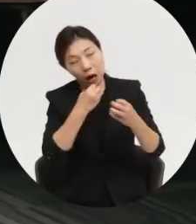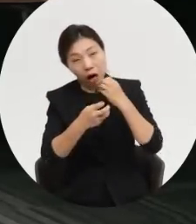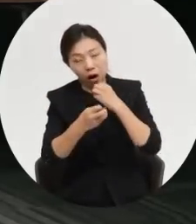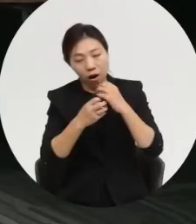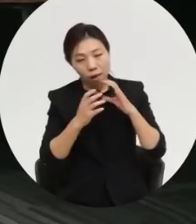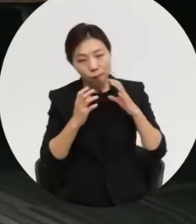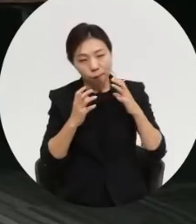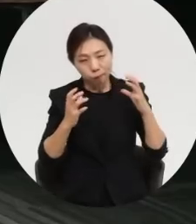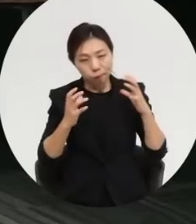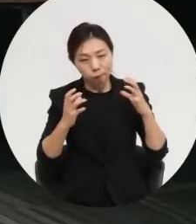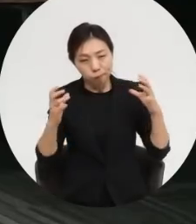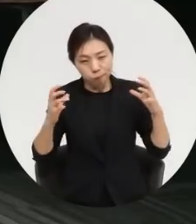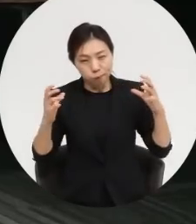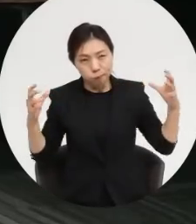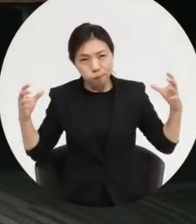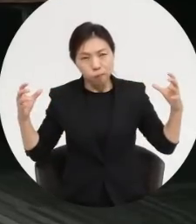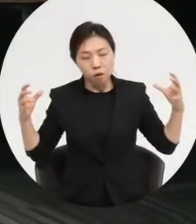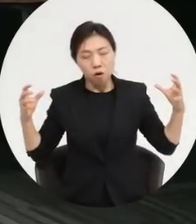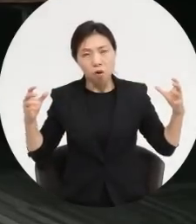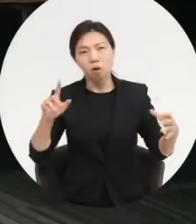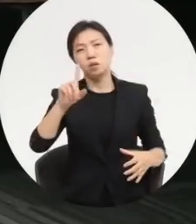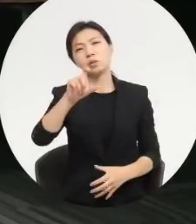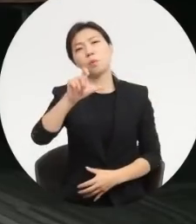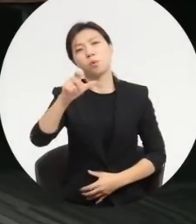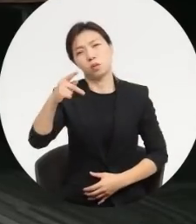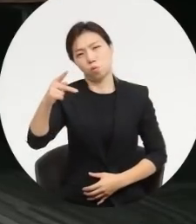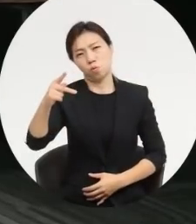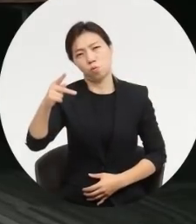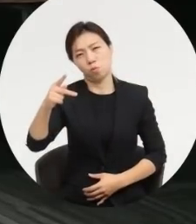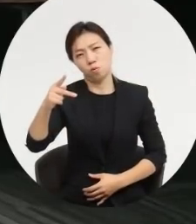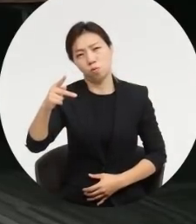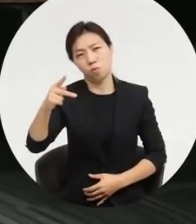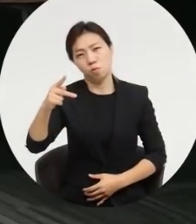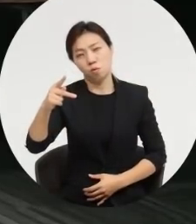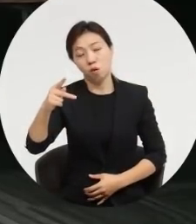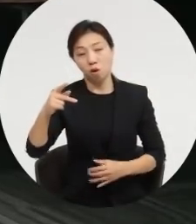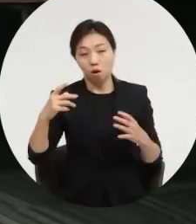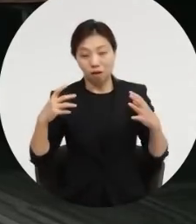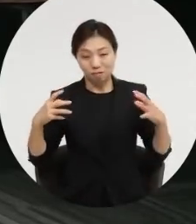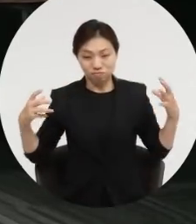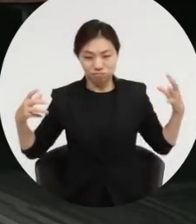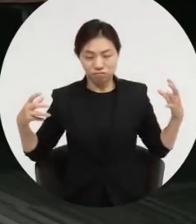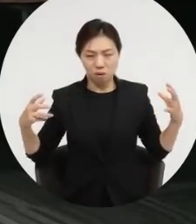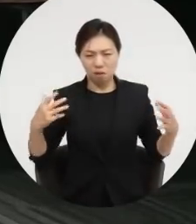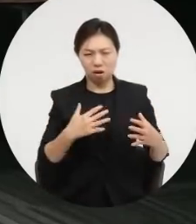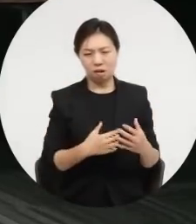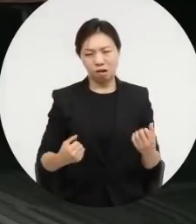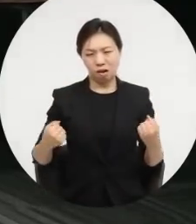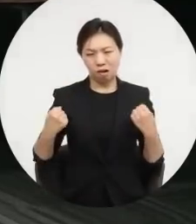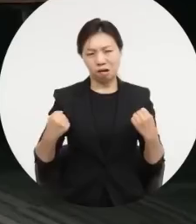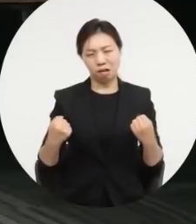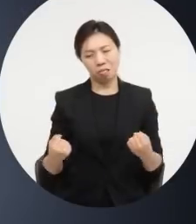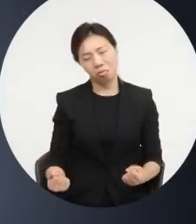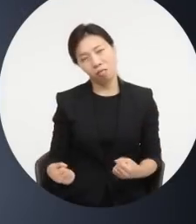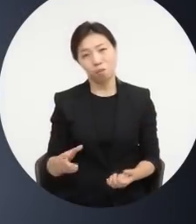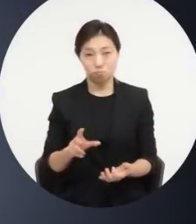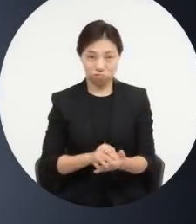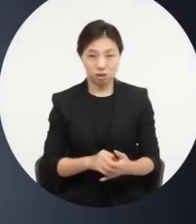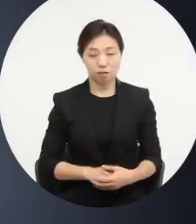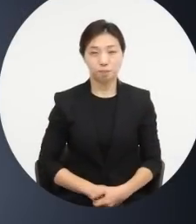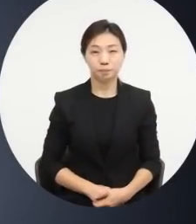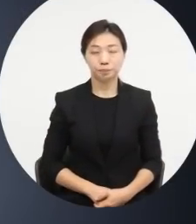찌더니 한 15kg 정도가 쪄서 건강에 문제가 생겼거든요. 네, 그게 고민입니다.